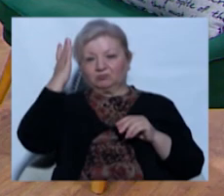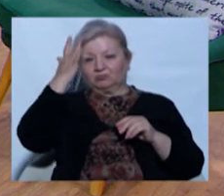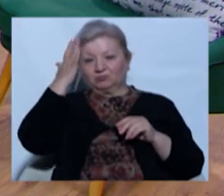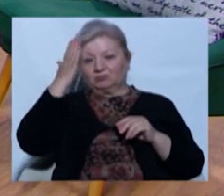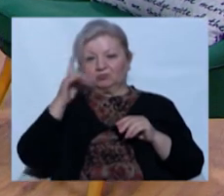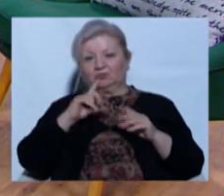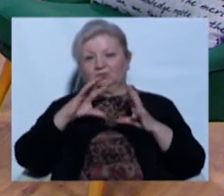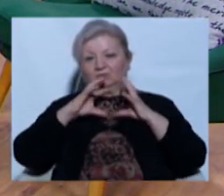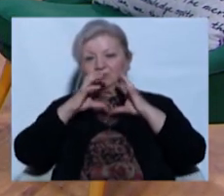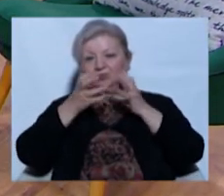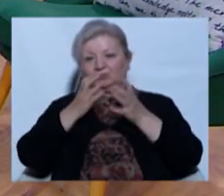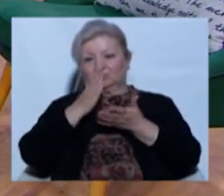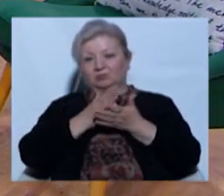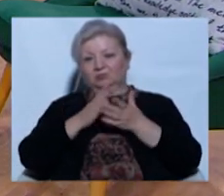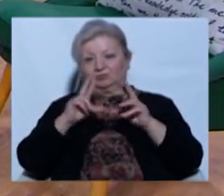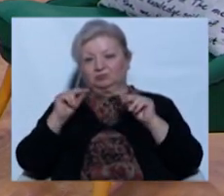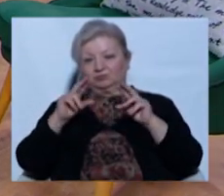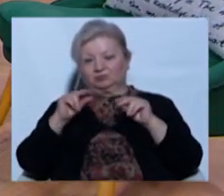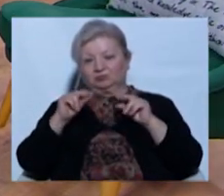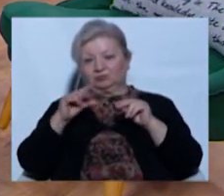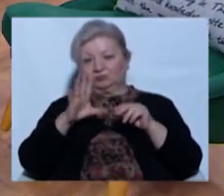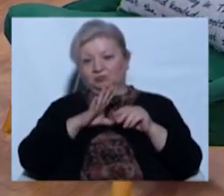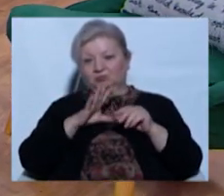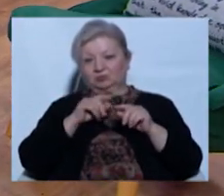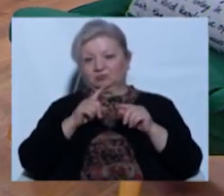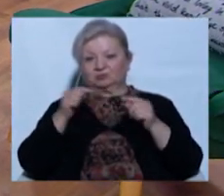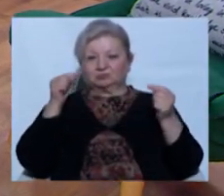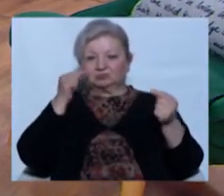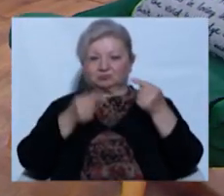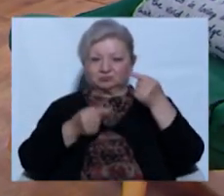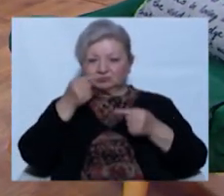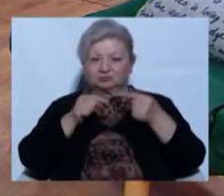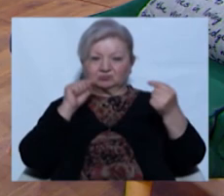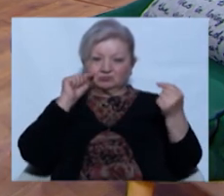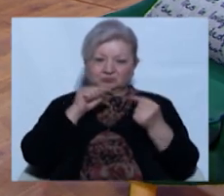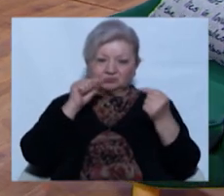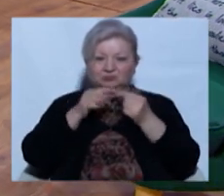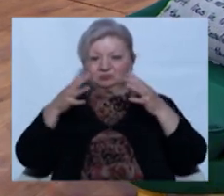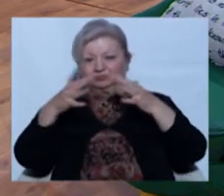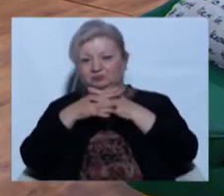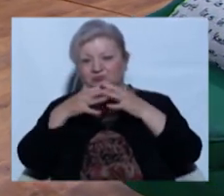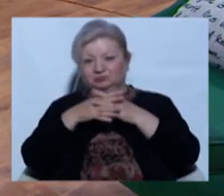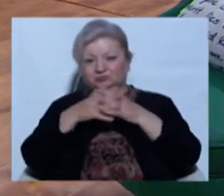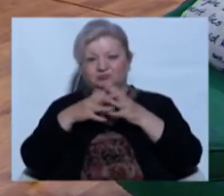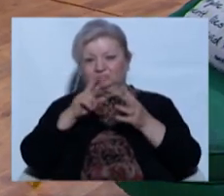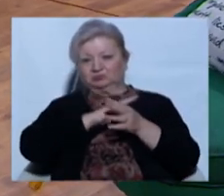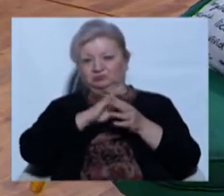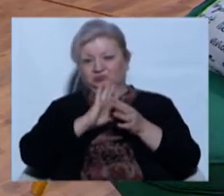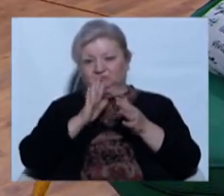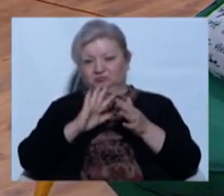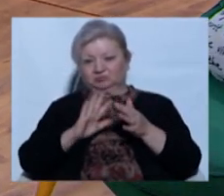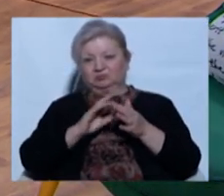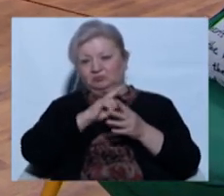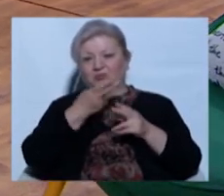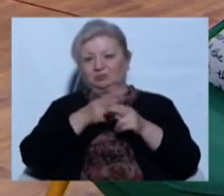მშვიდობა და აღარ იყოს აღარანაირი კონფლიქტები, დაპირისპირება, ომები, ამიტომაც მშვიდობასაც